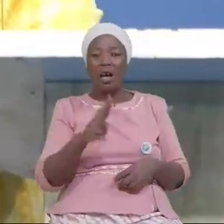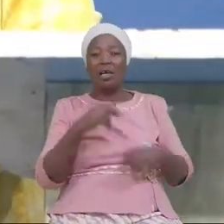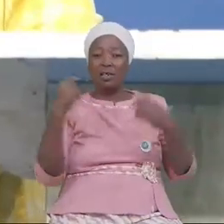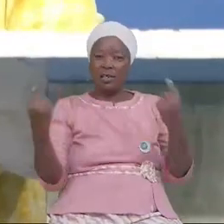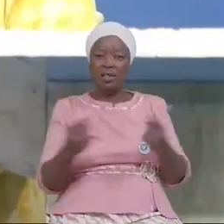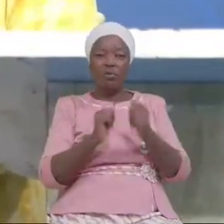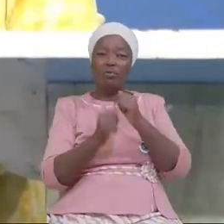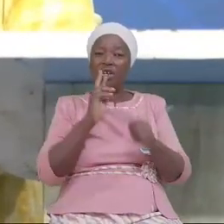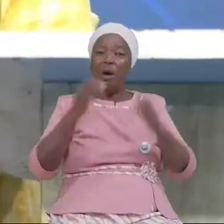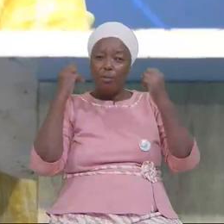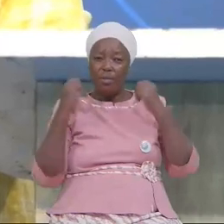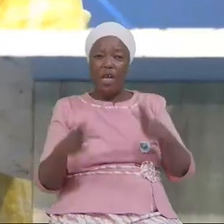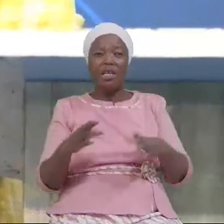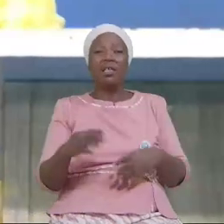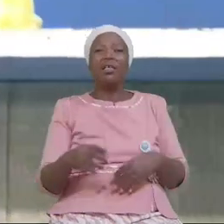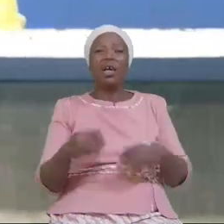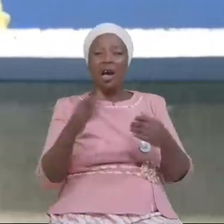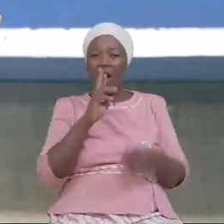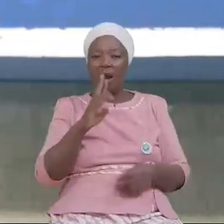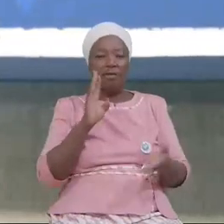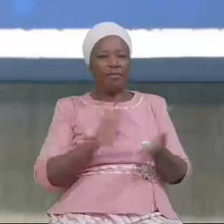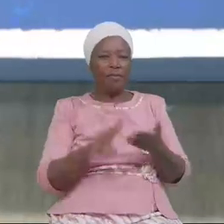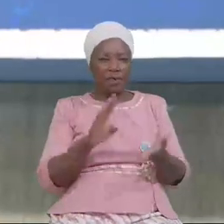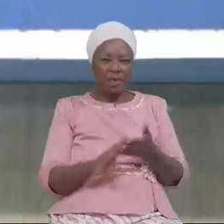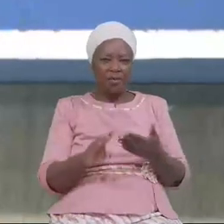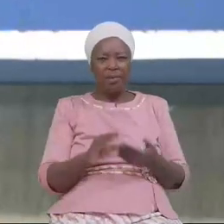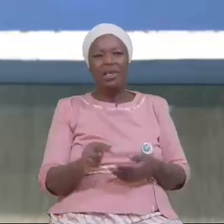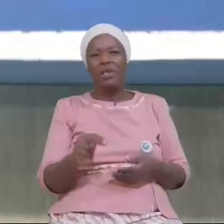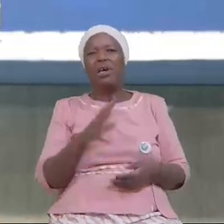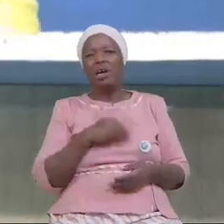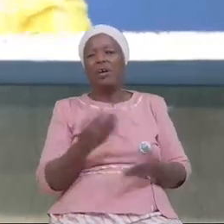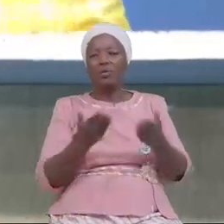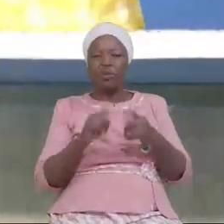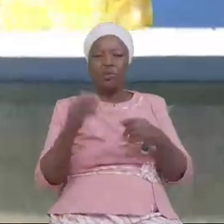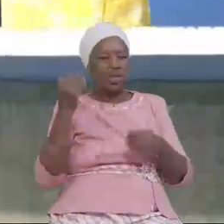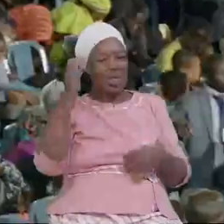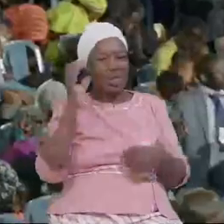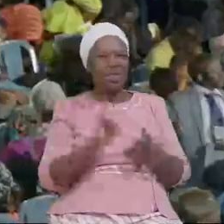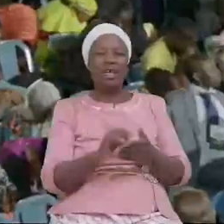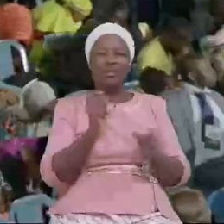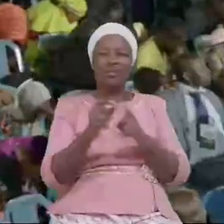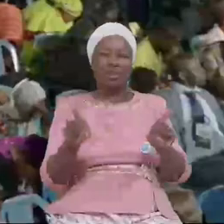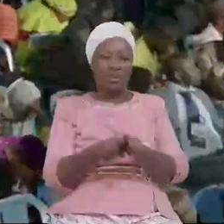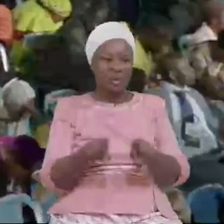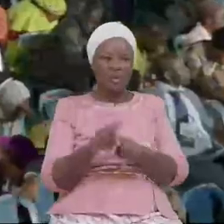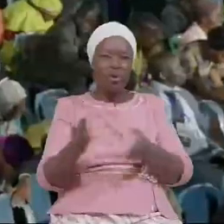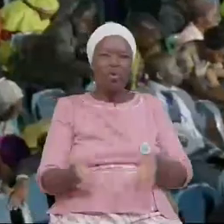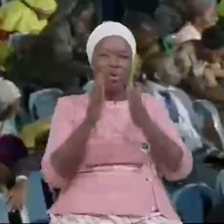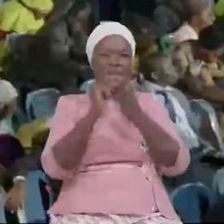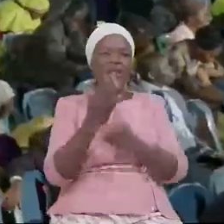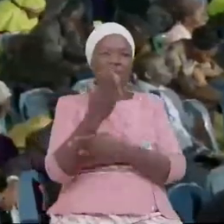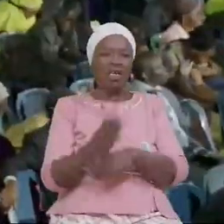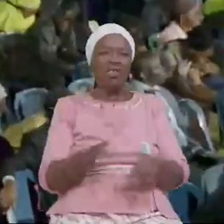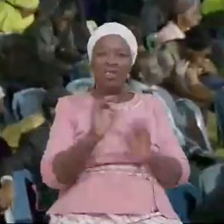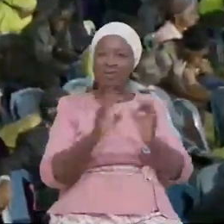sont nombreux sont pardonnés. Je veux entendre la parole là aussi. Levez la main là. Si tu lèves la main là,